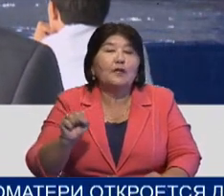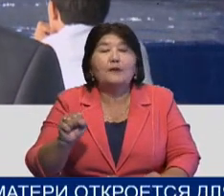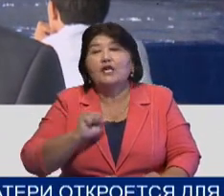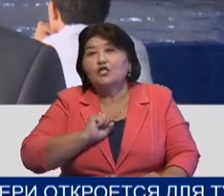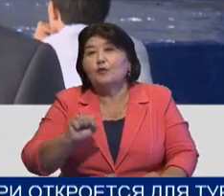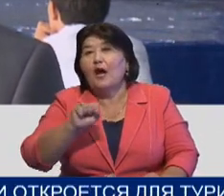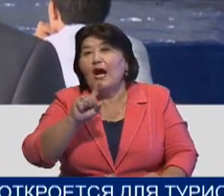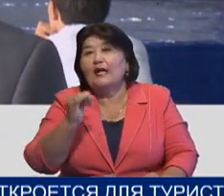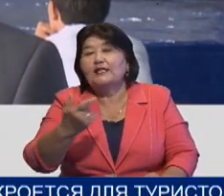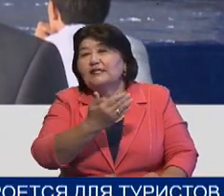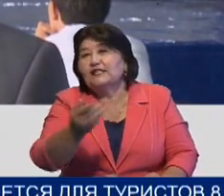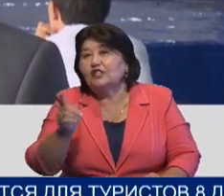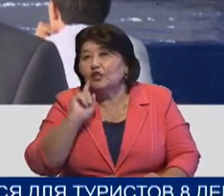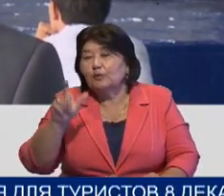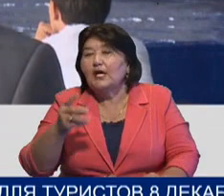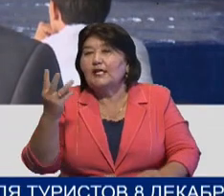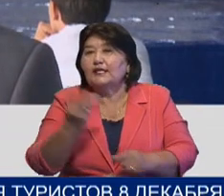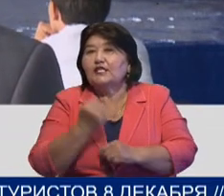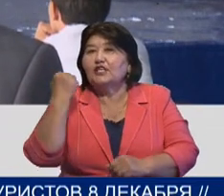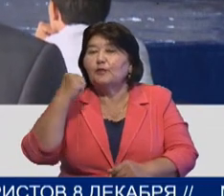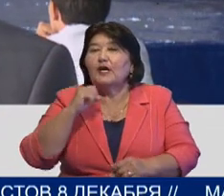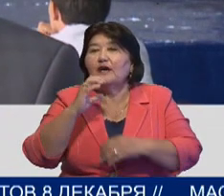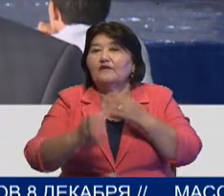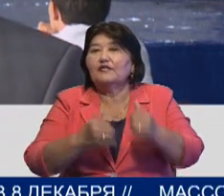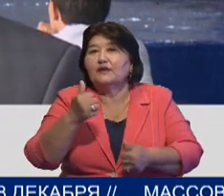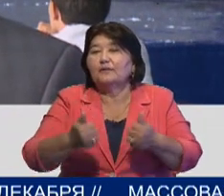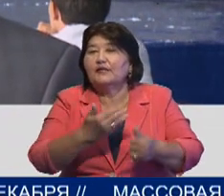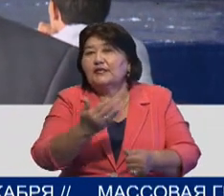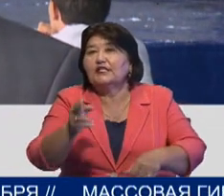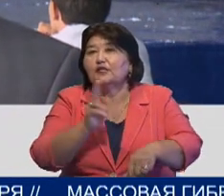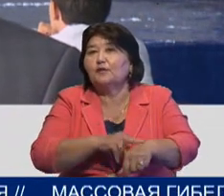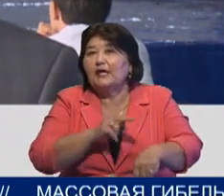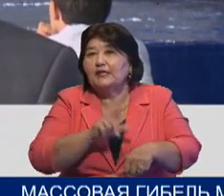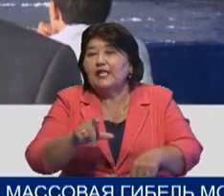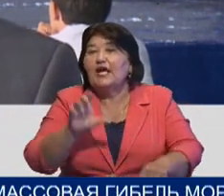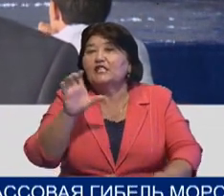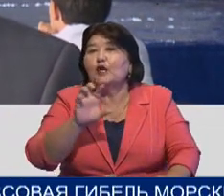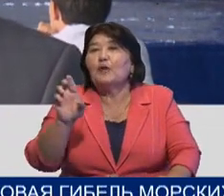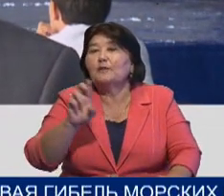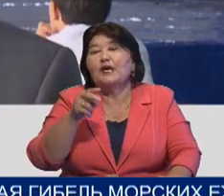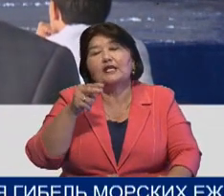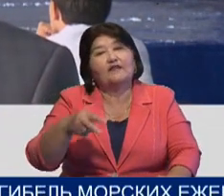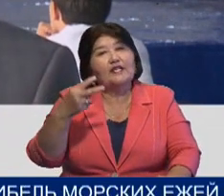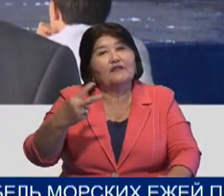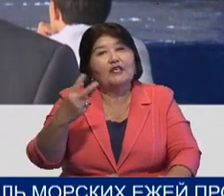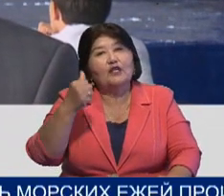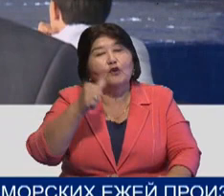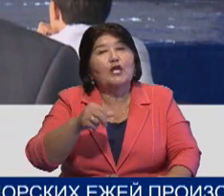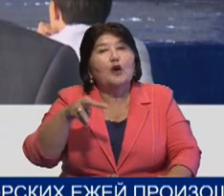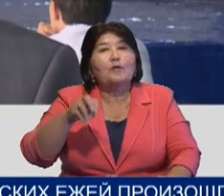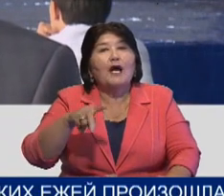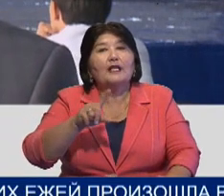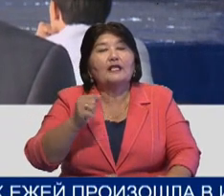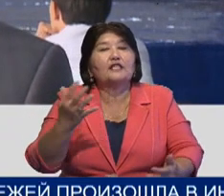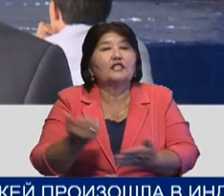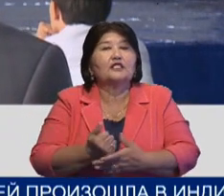чемпиона Азии среди молодежи трижды победителя всемирных соревнований среди полицейских Самал бесен в 2022 году в Малайзии стал